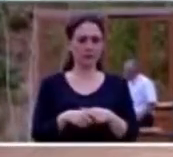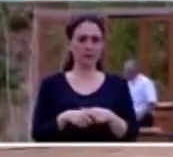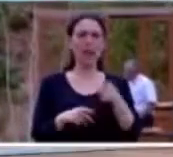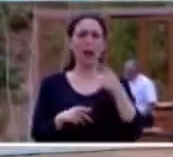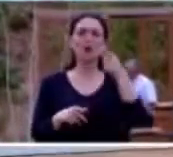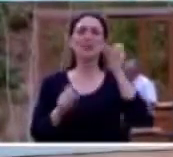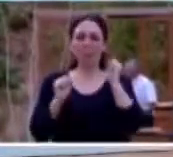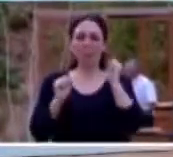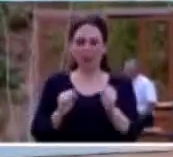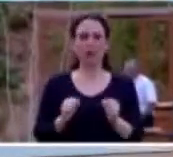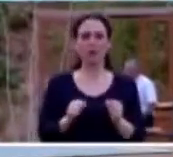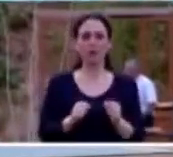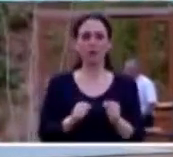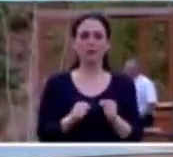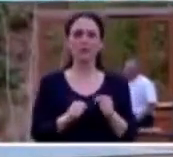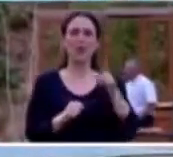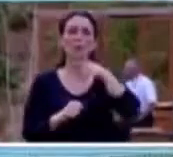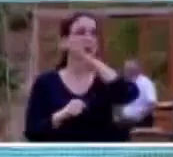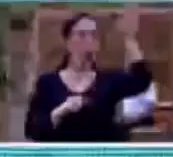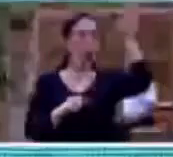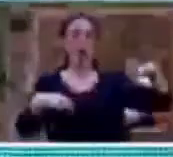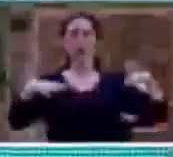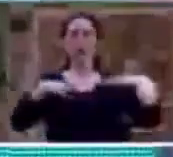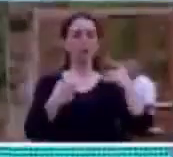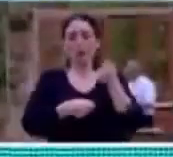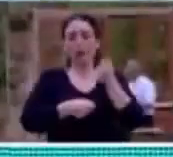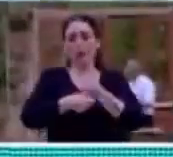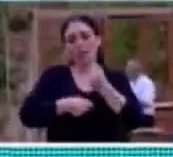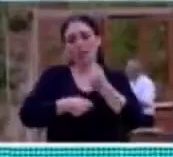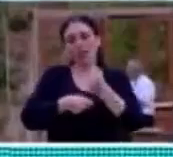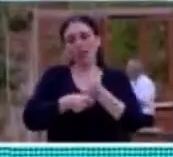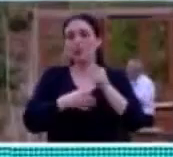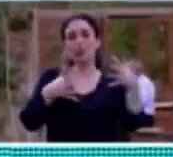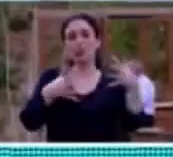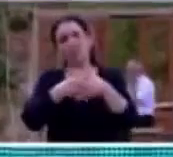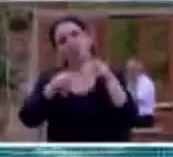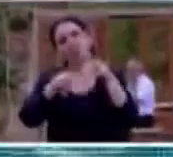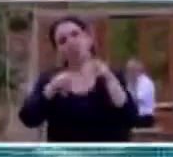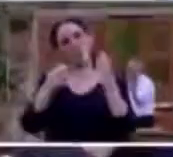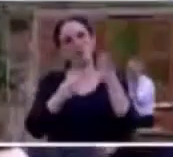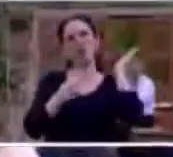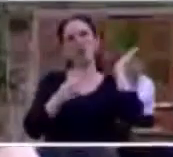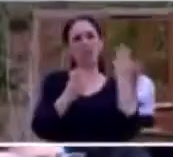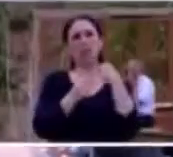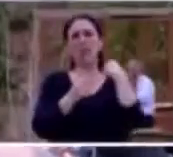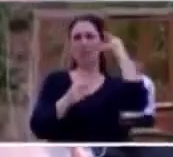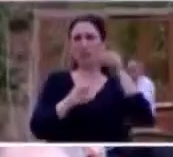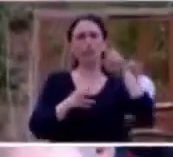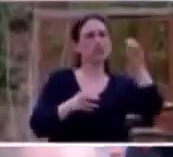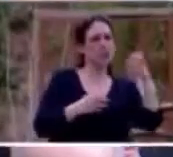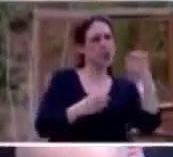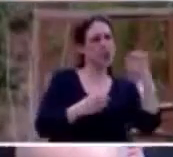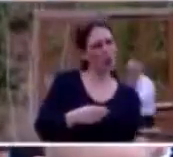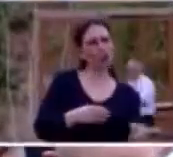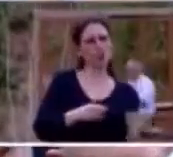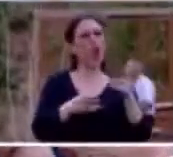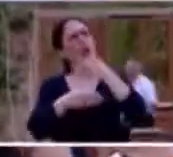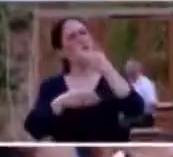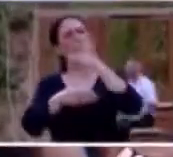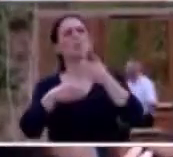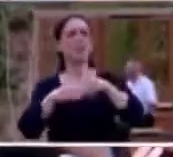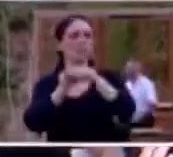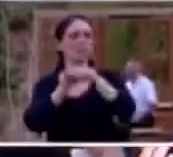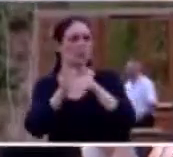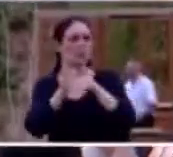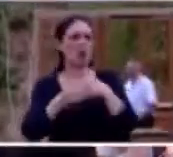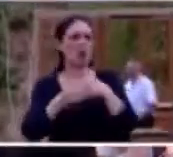إذا بدكم نواب ناطرة توافق السعود الإيراني تنشيل الزبالة من بيروت أو تنطبق قانون